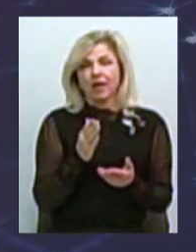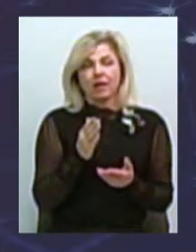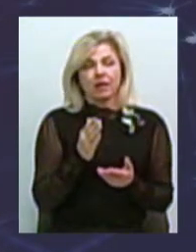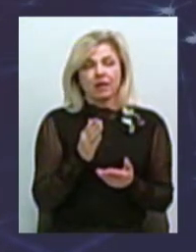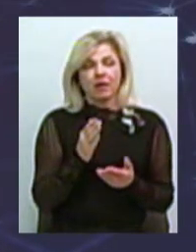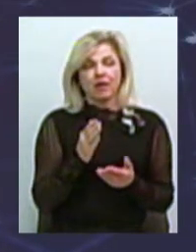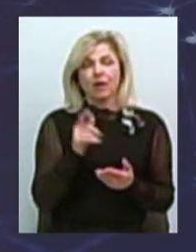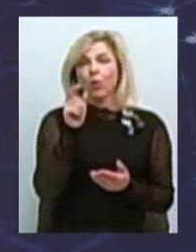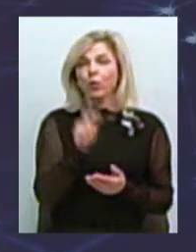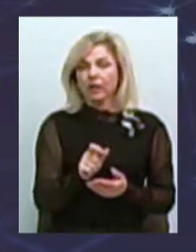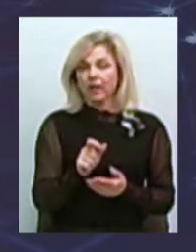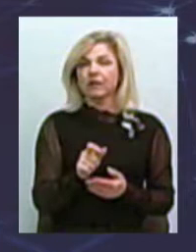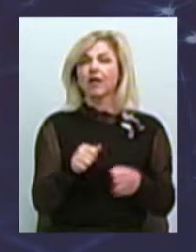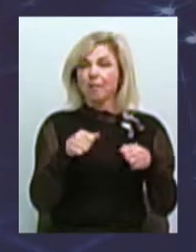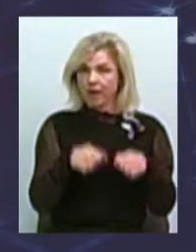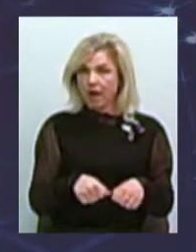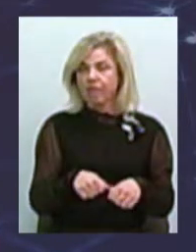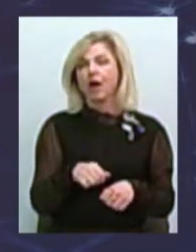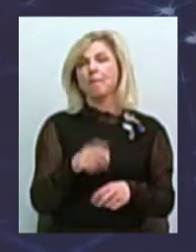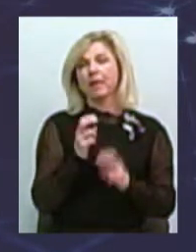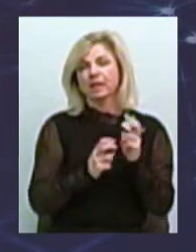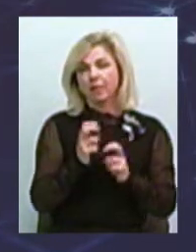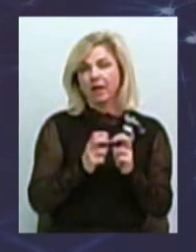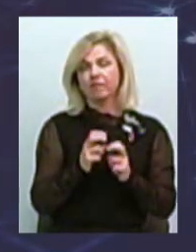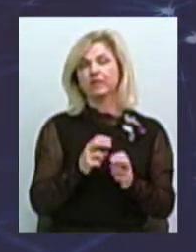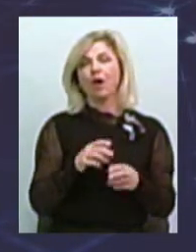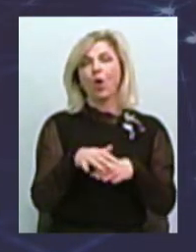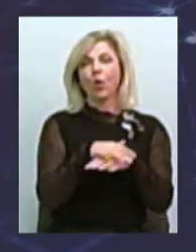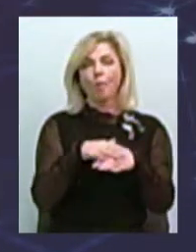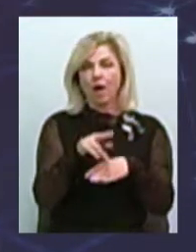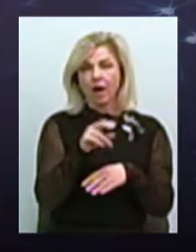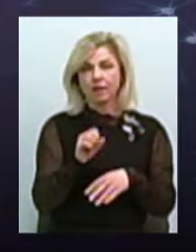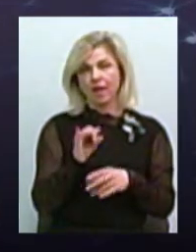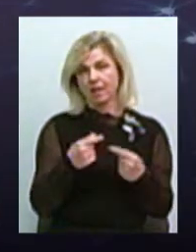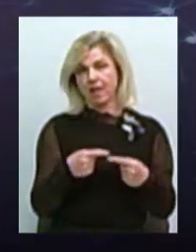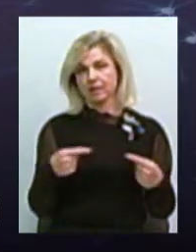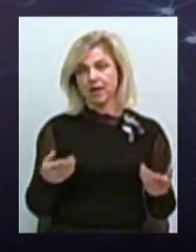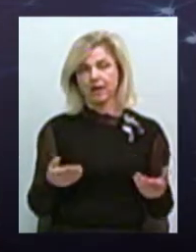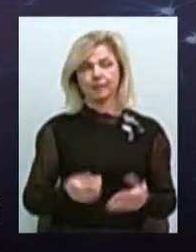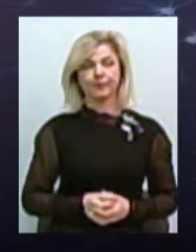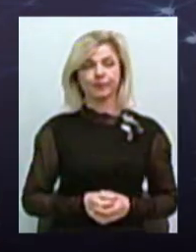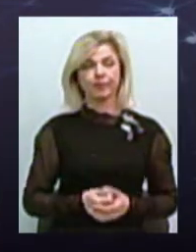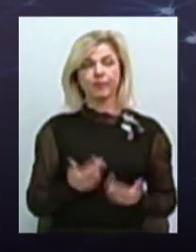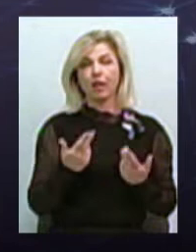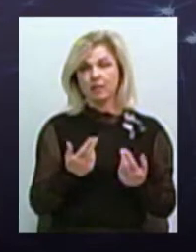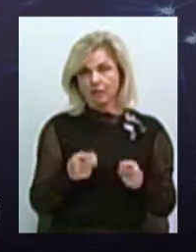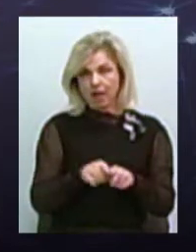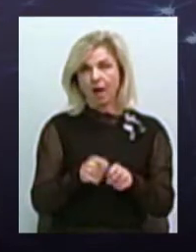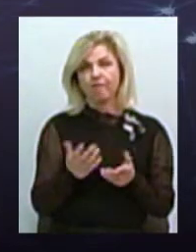є людина, підприємство, міська громада і так далі. Так вийшло,